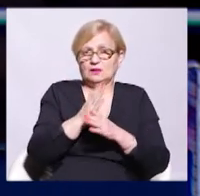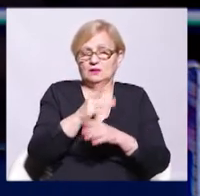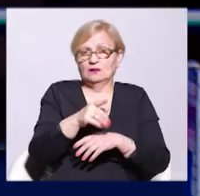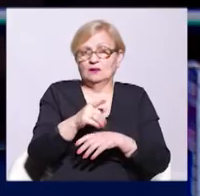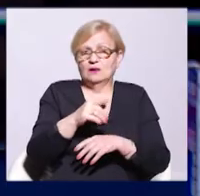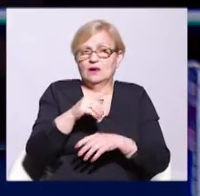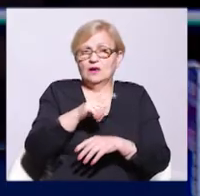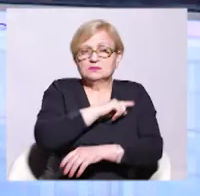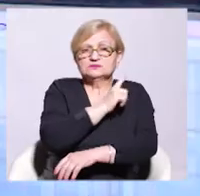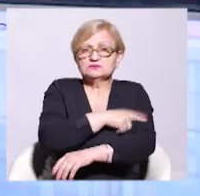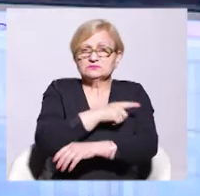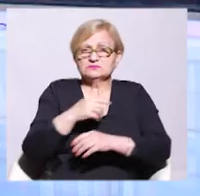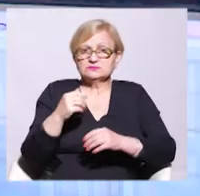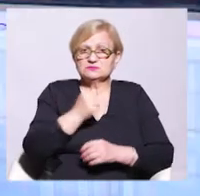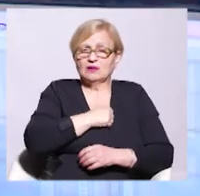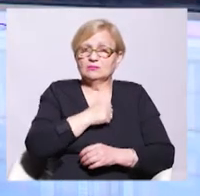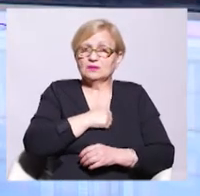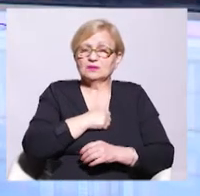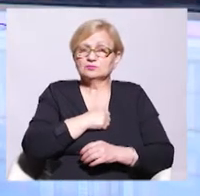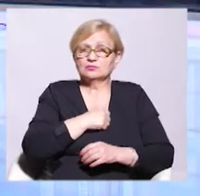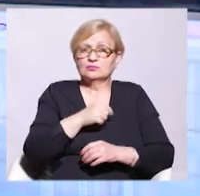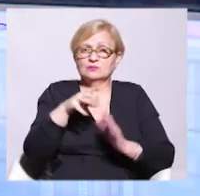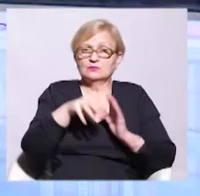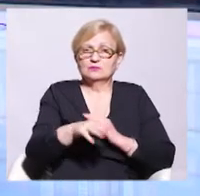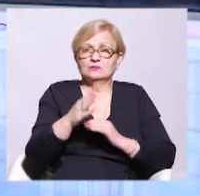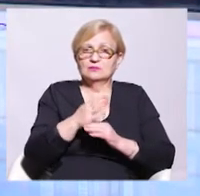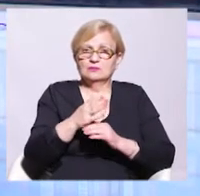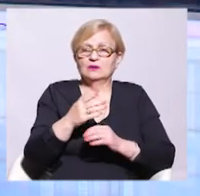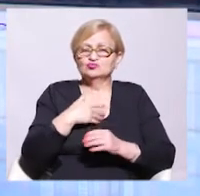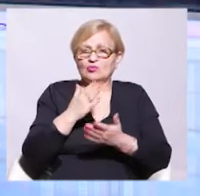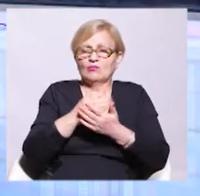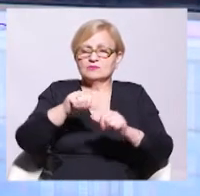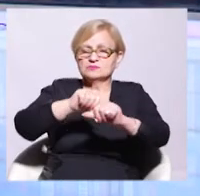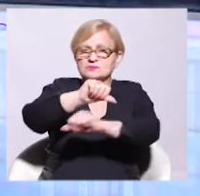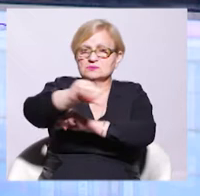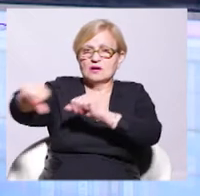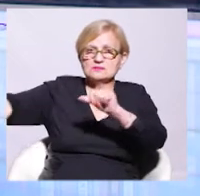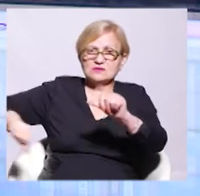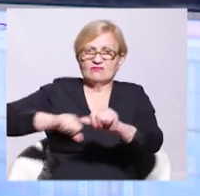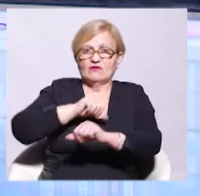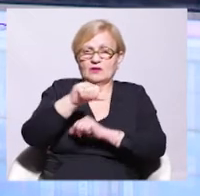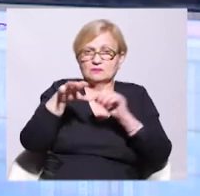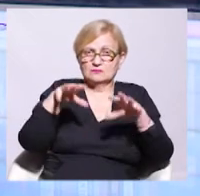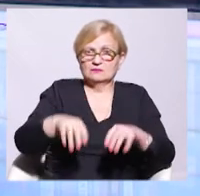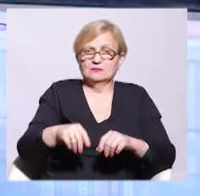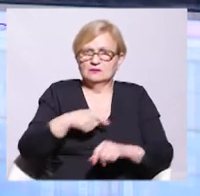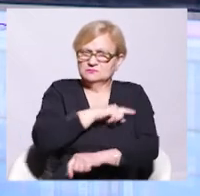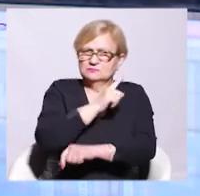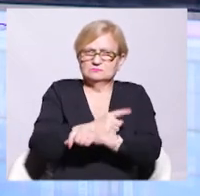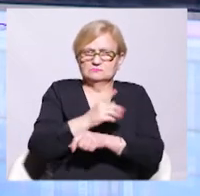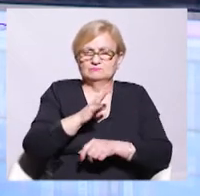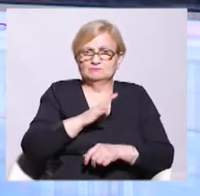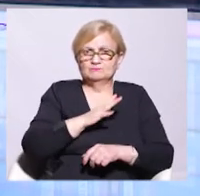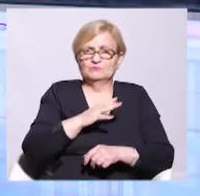Სამხედრო ძლიერების საილუსტრაციოდ გვახსენდება შემომტკიცებული საზღვრები, ბიზანტიის ომში წარმატებული